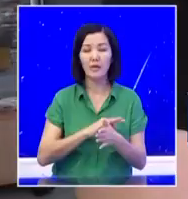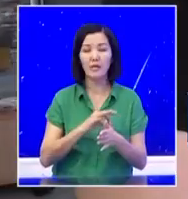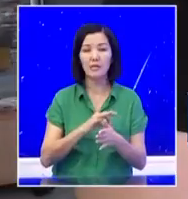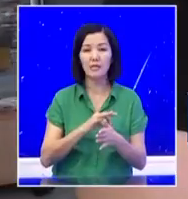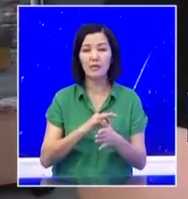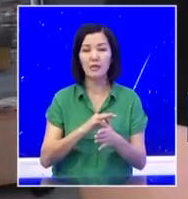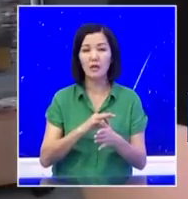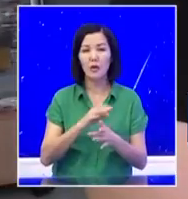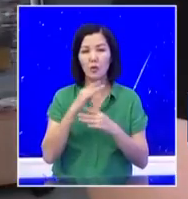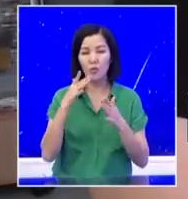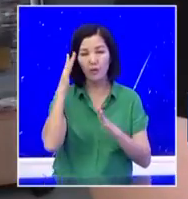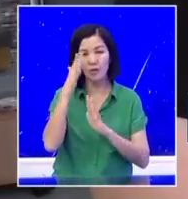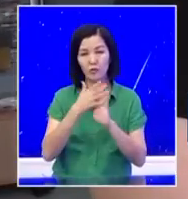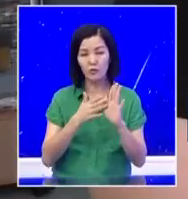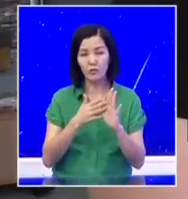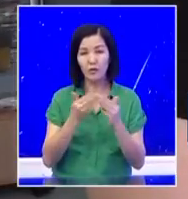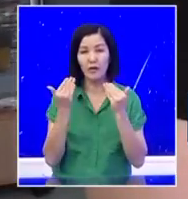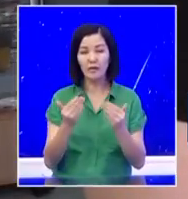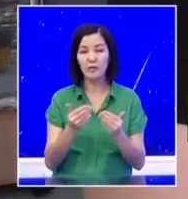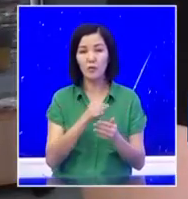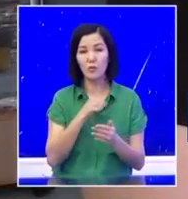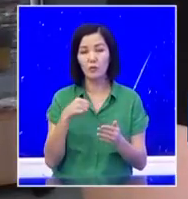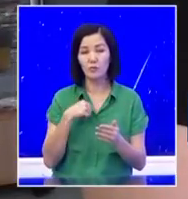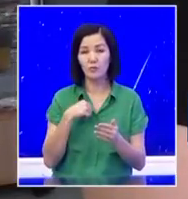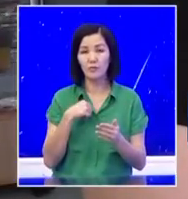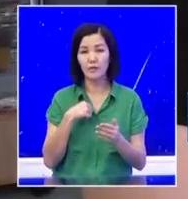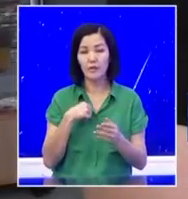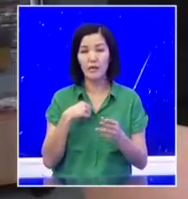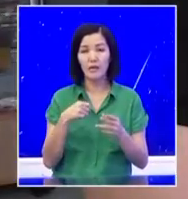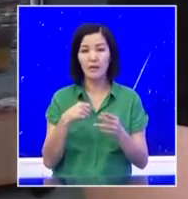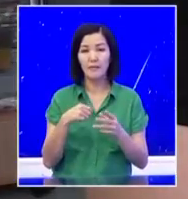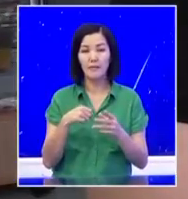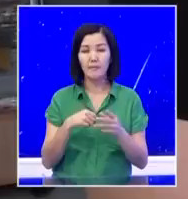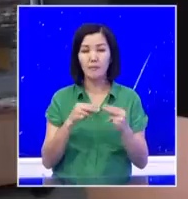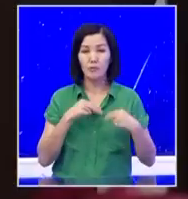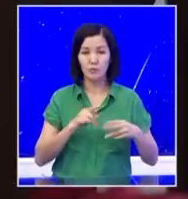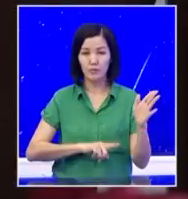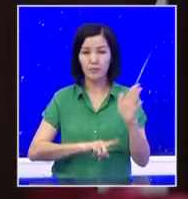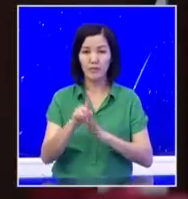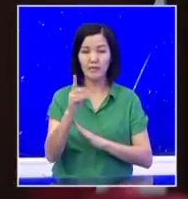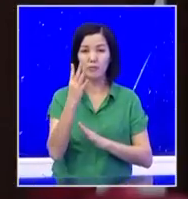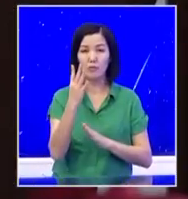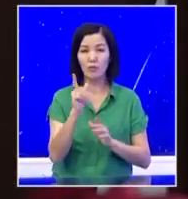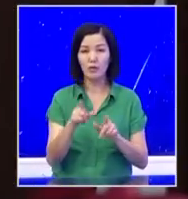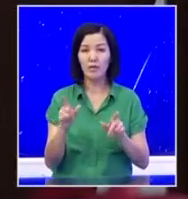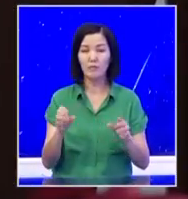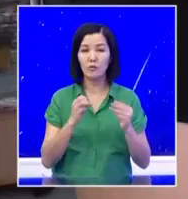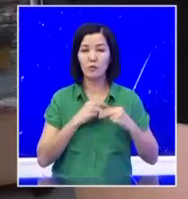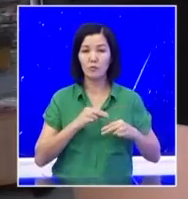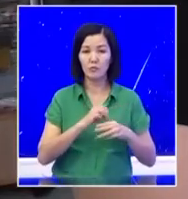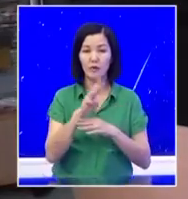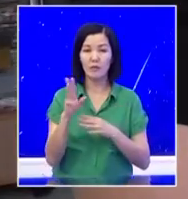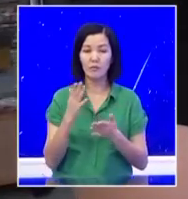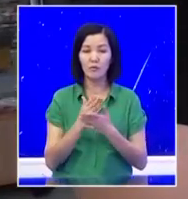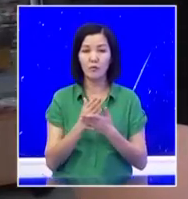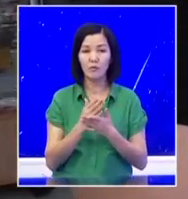екенін түсіндік. Қазір өзімде жұмыс бастадым. 4 адамды жұмыспен қамтып отырмын.